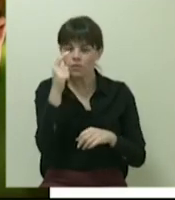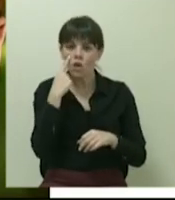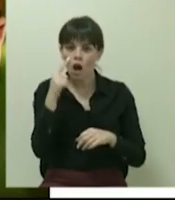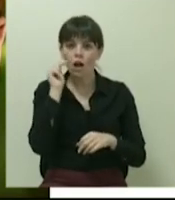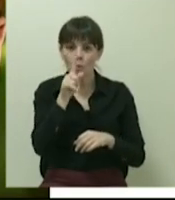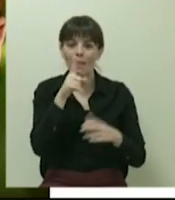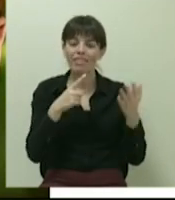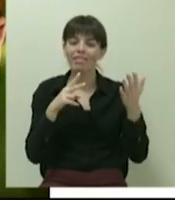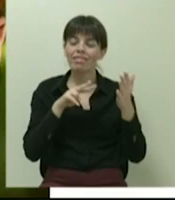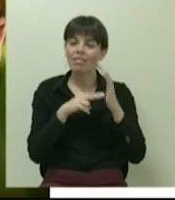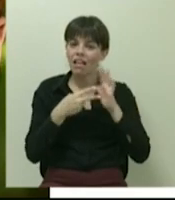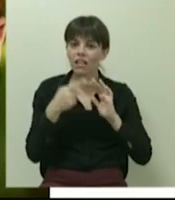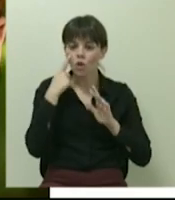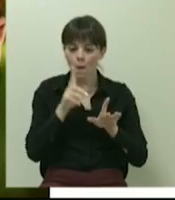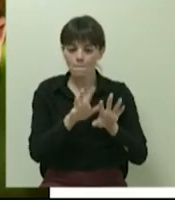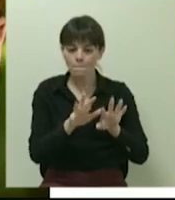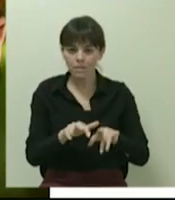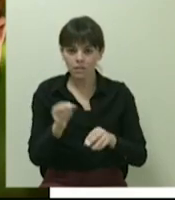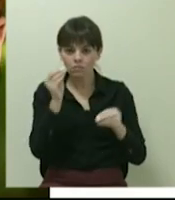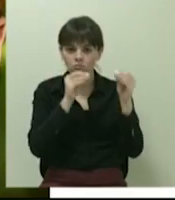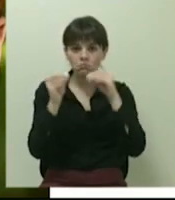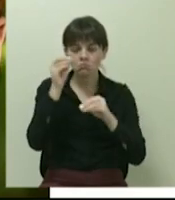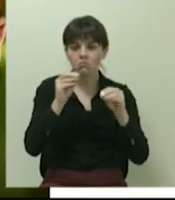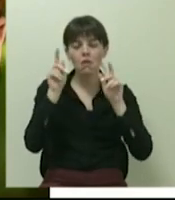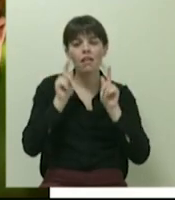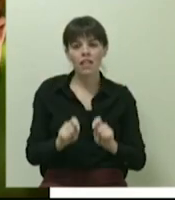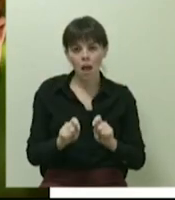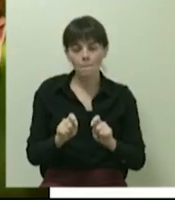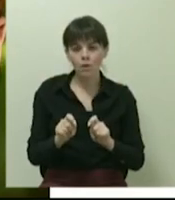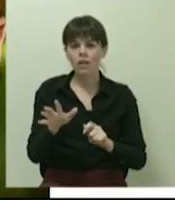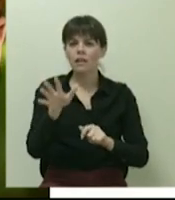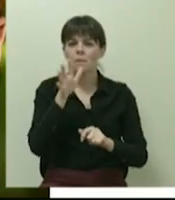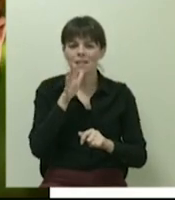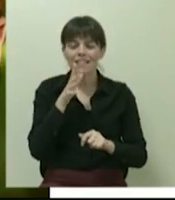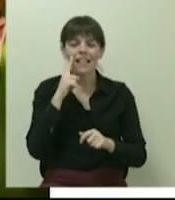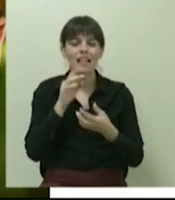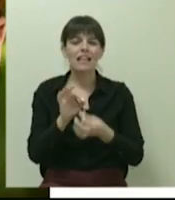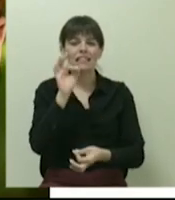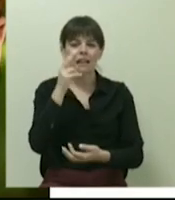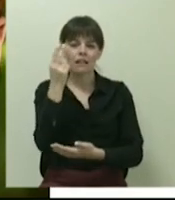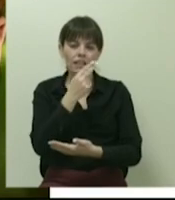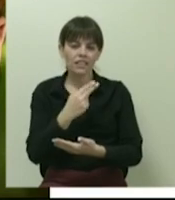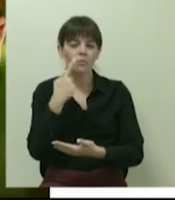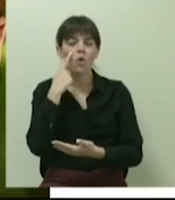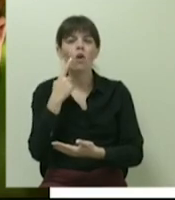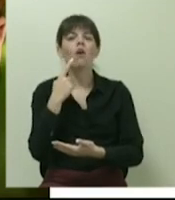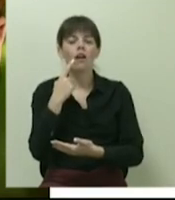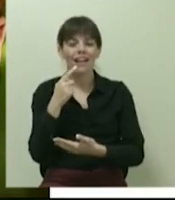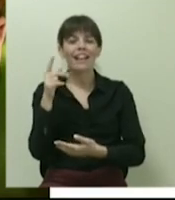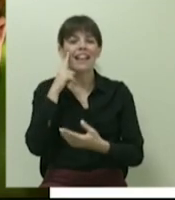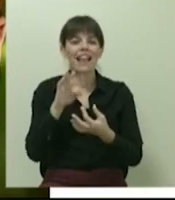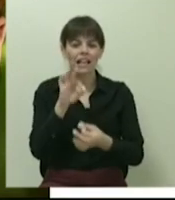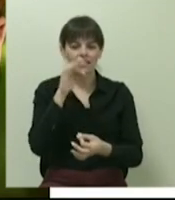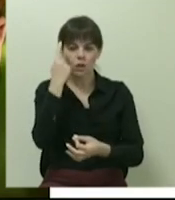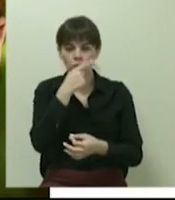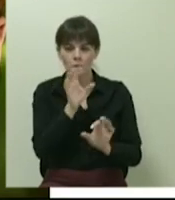bir teknikle bilgisayar uyduruyor. Bilgisayar bildiği insan resimlerinden ha demek insan resmi insan yüzü